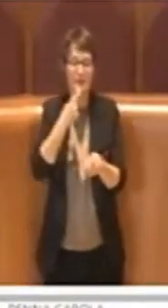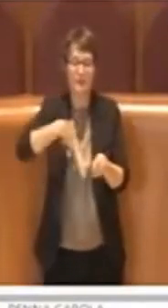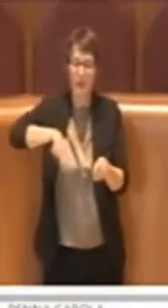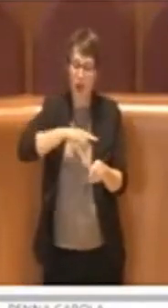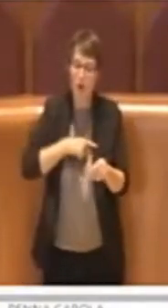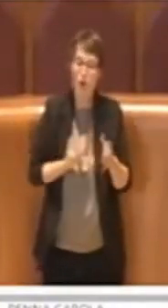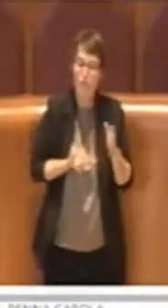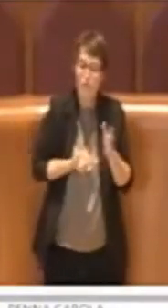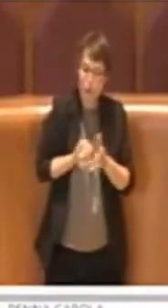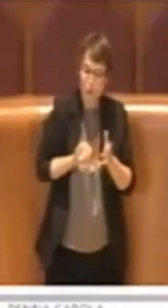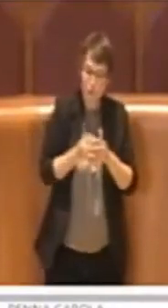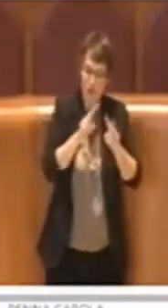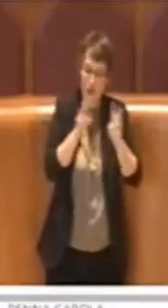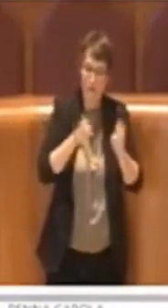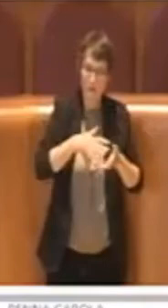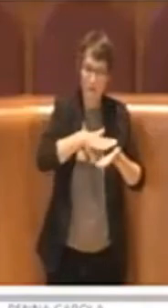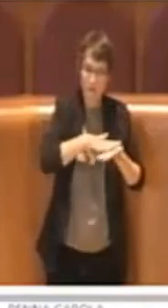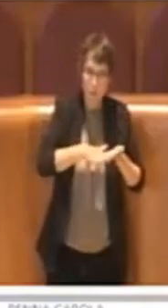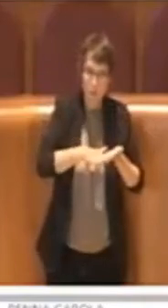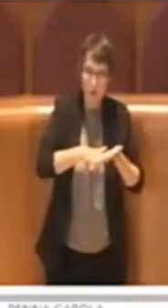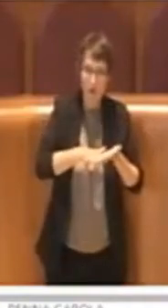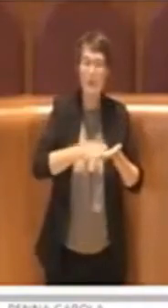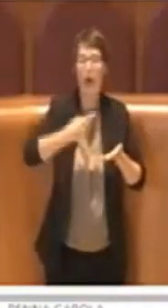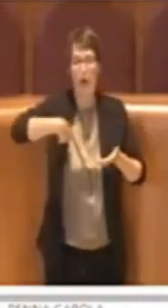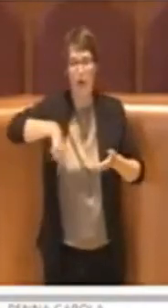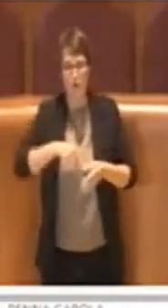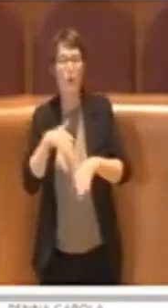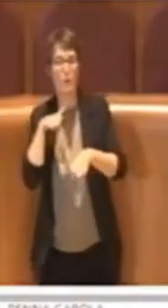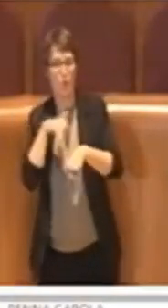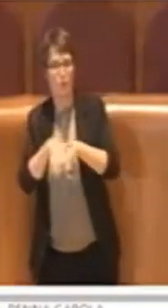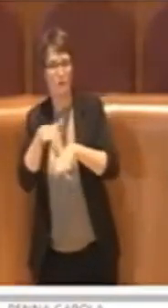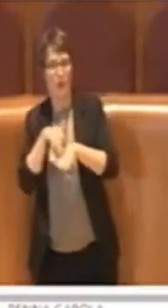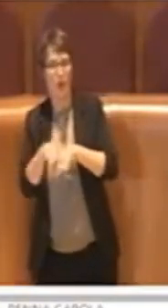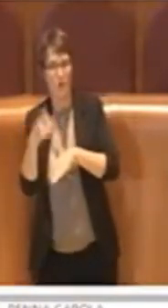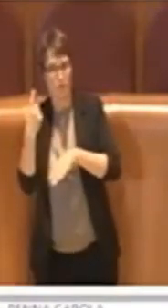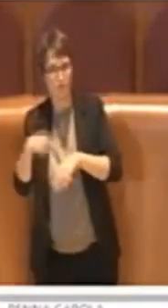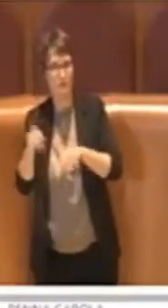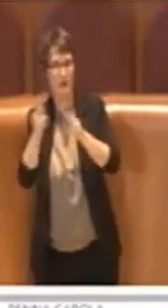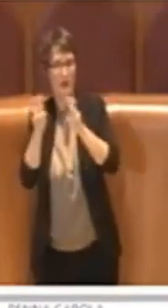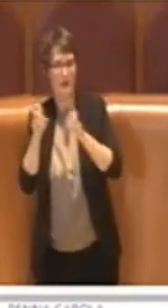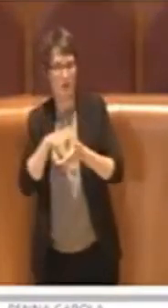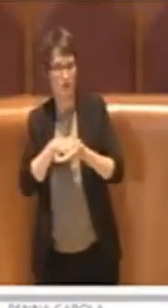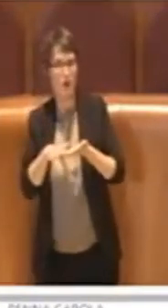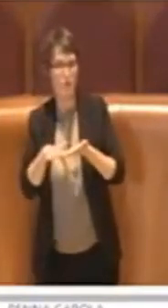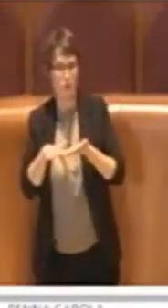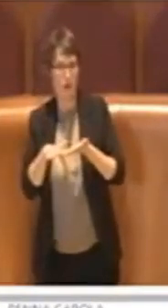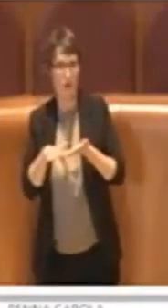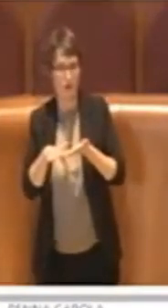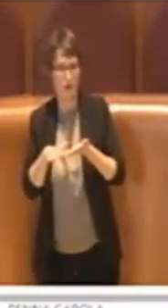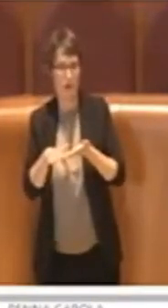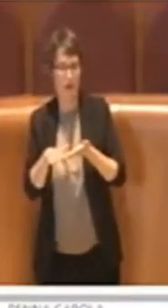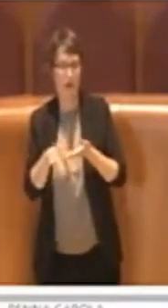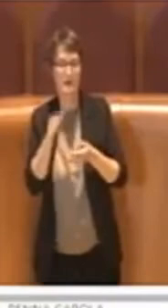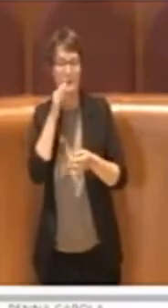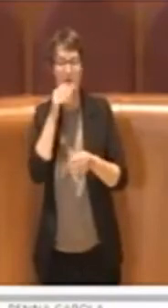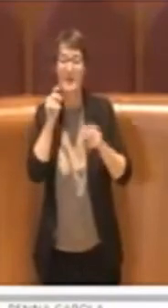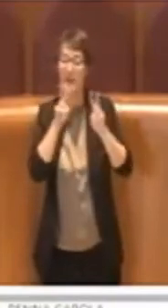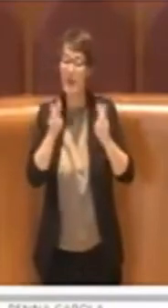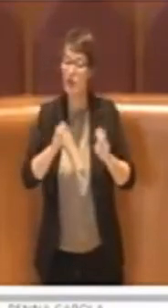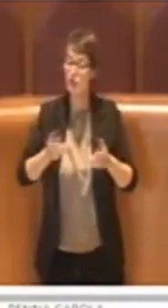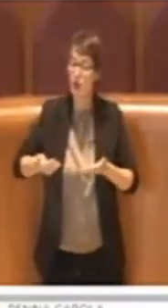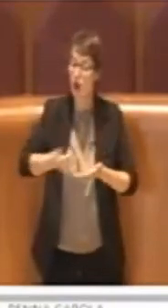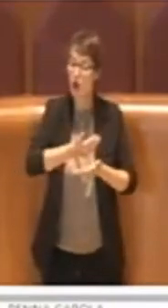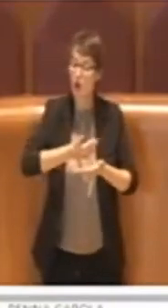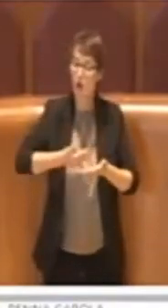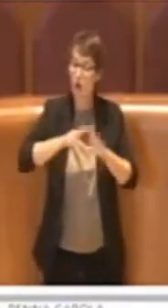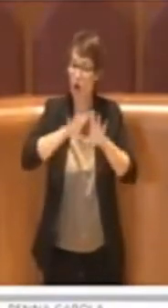consumiamo. Quella che produco io può essere consumata da un altro membro. In questo modo tutta l'energia viene messa a